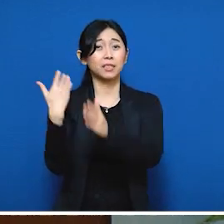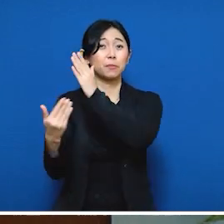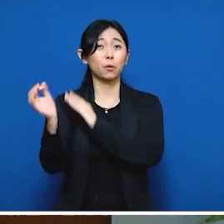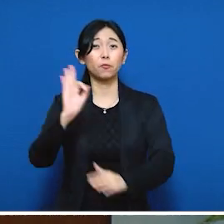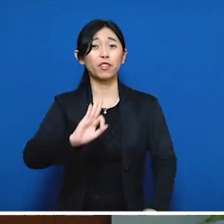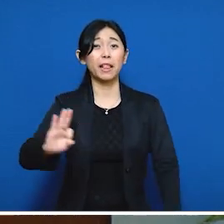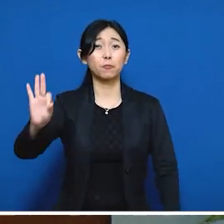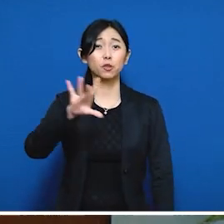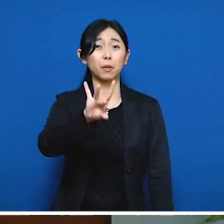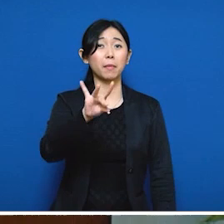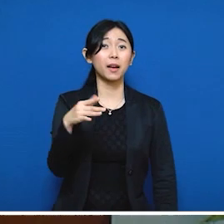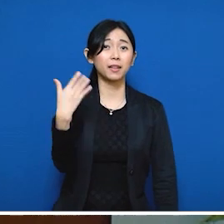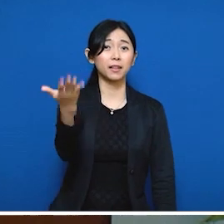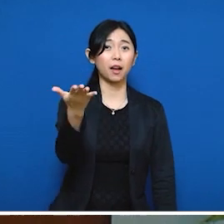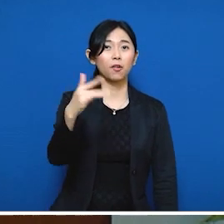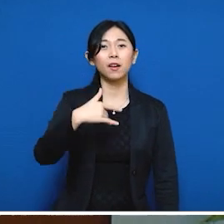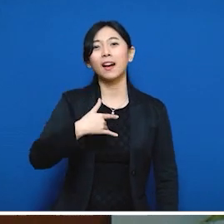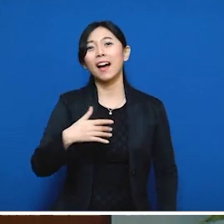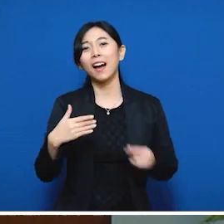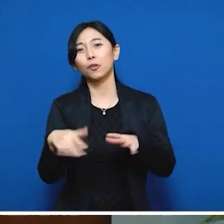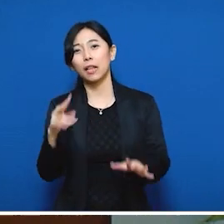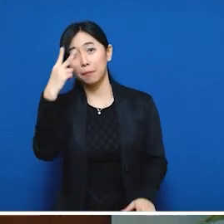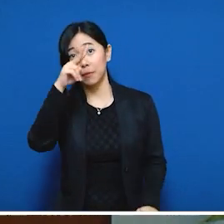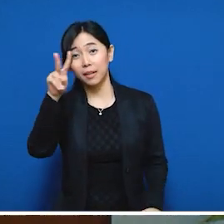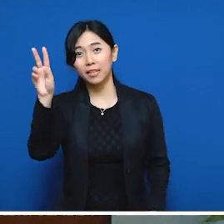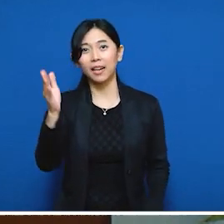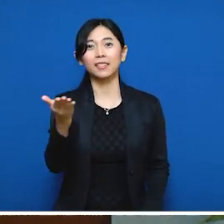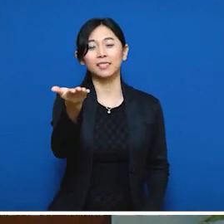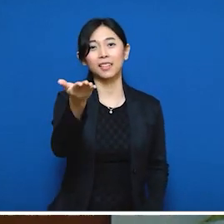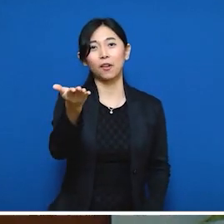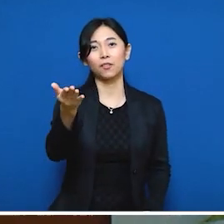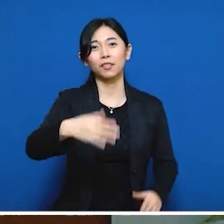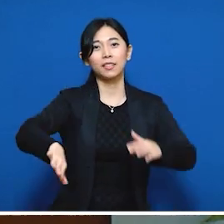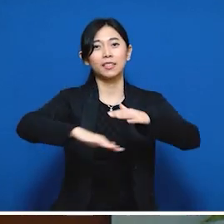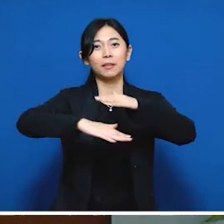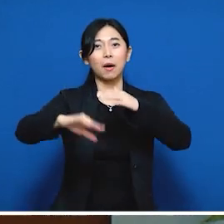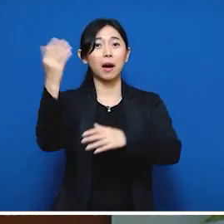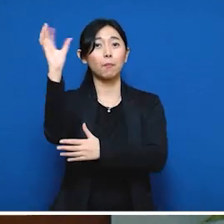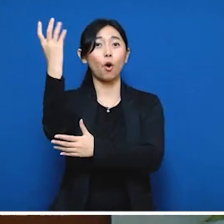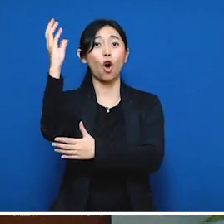Filipus memanggil engkau, aku telah melihat engkau di bawah